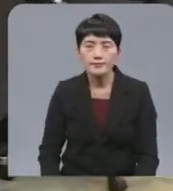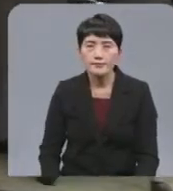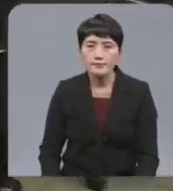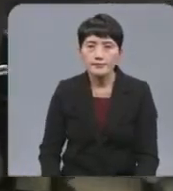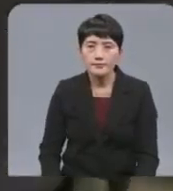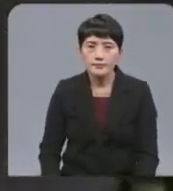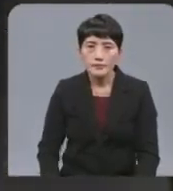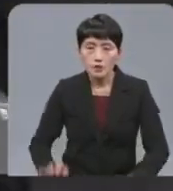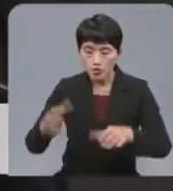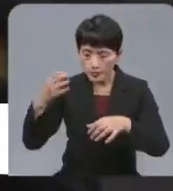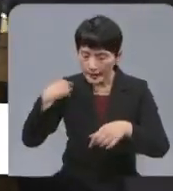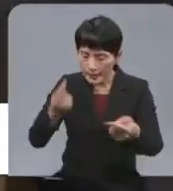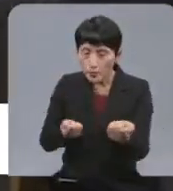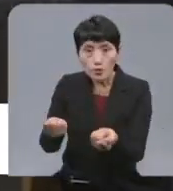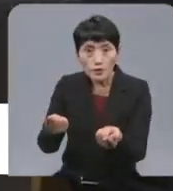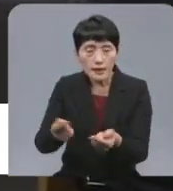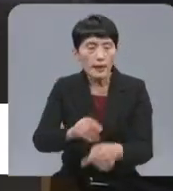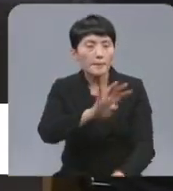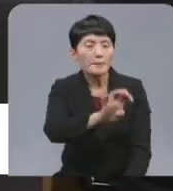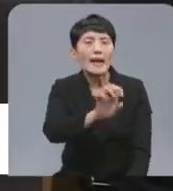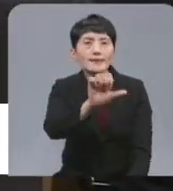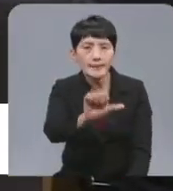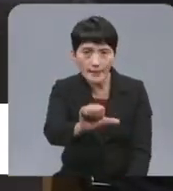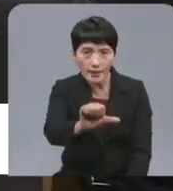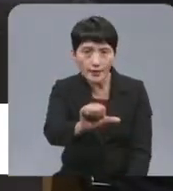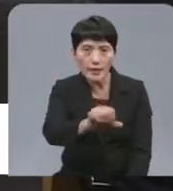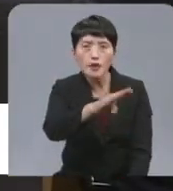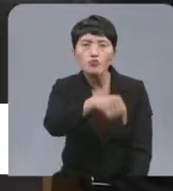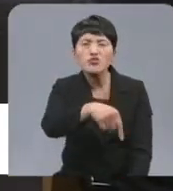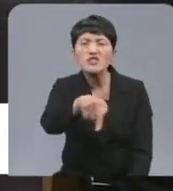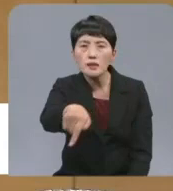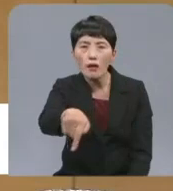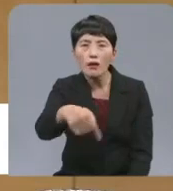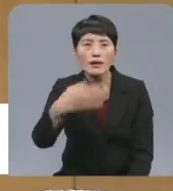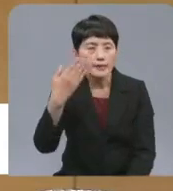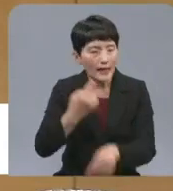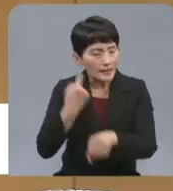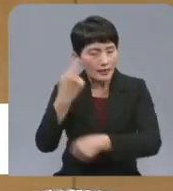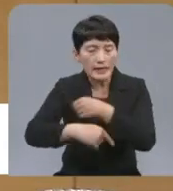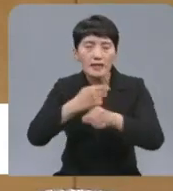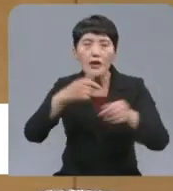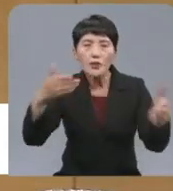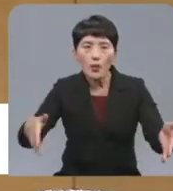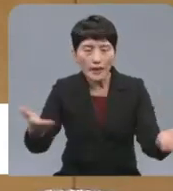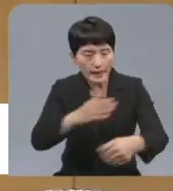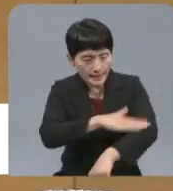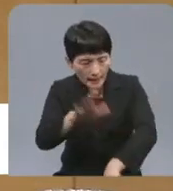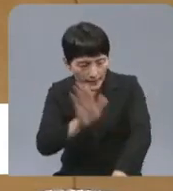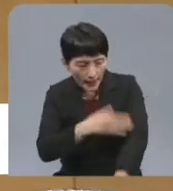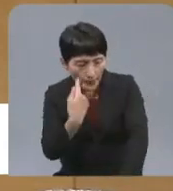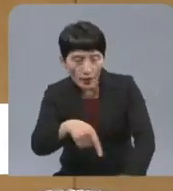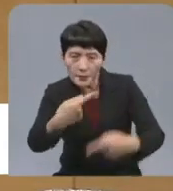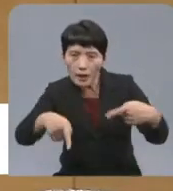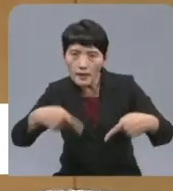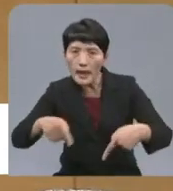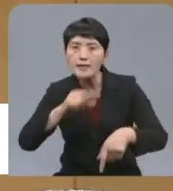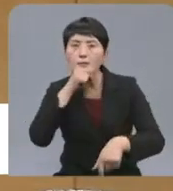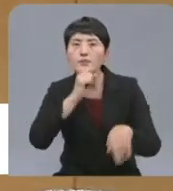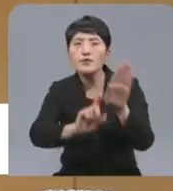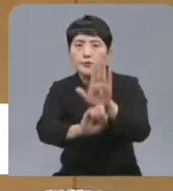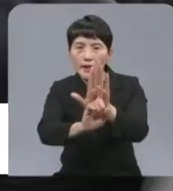hasil evaluasi tugas dari masing-masing Kementerian pemerintah Nyun sogeol dikeluarkan Kementerian sains teknologi informasi dan Telekomunikasi